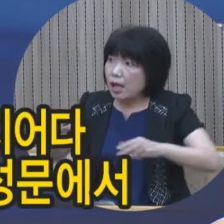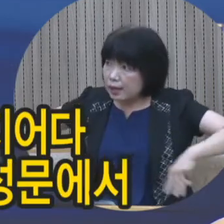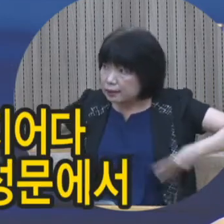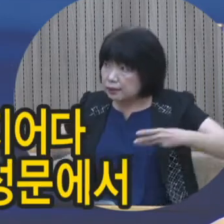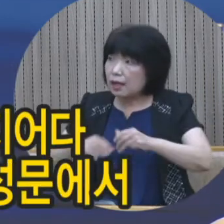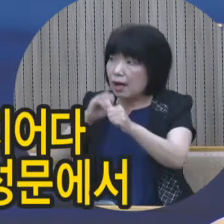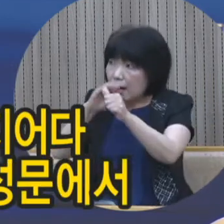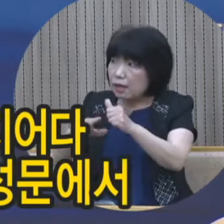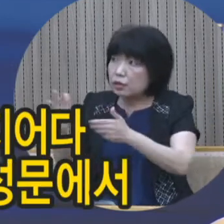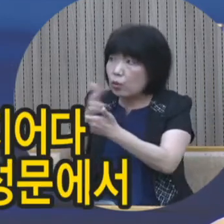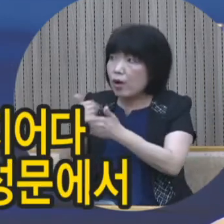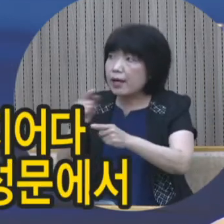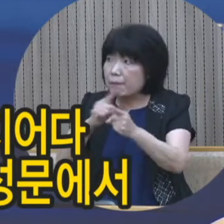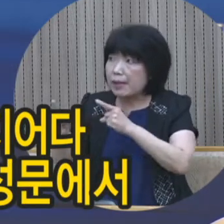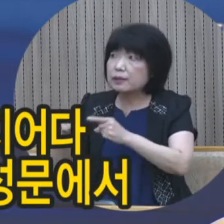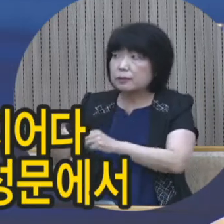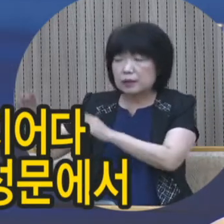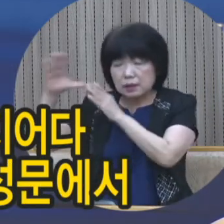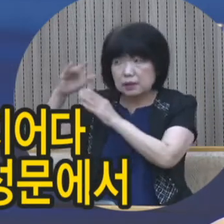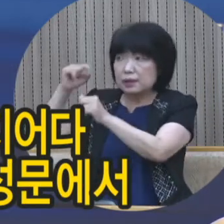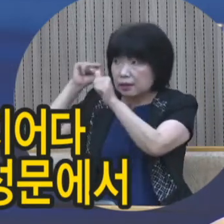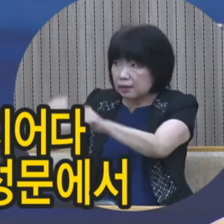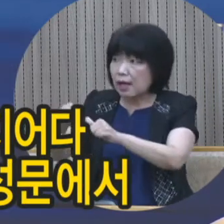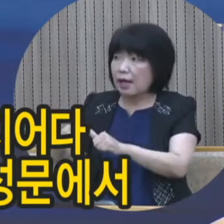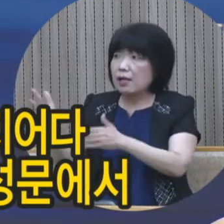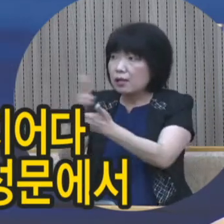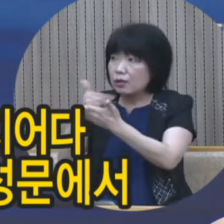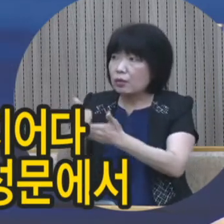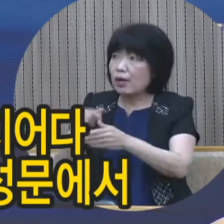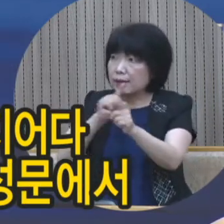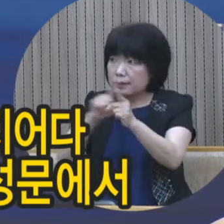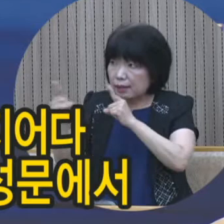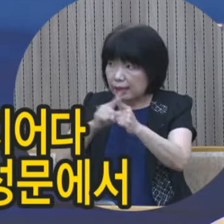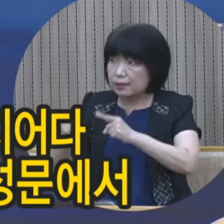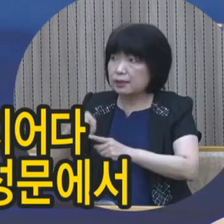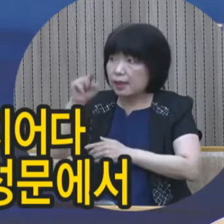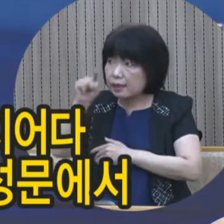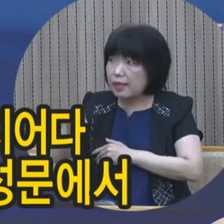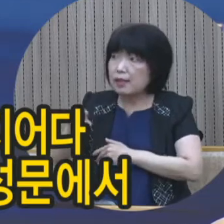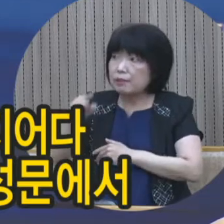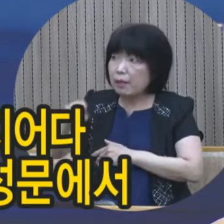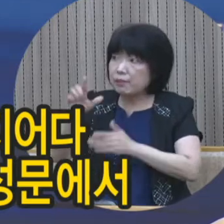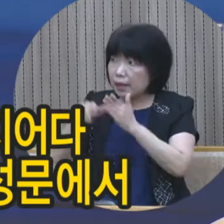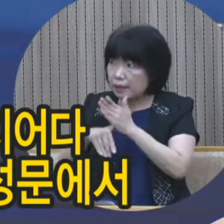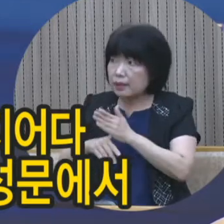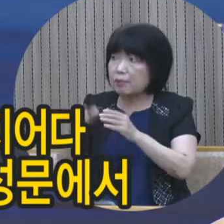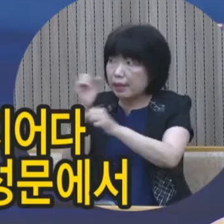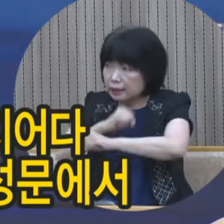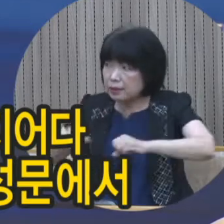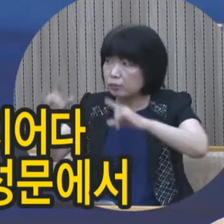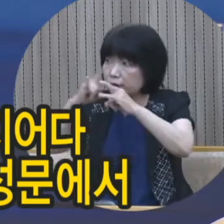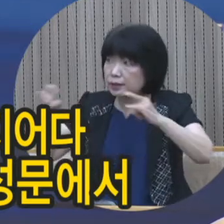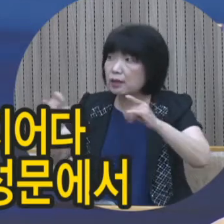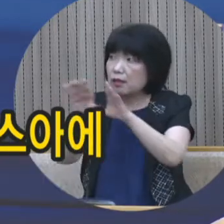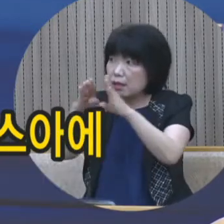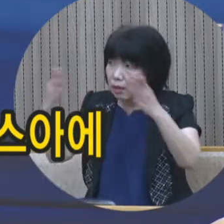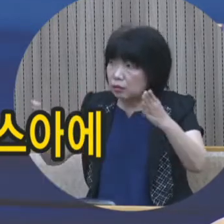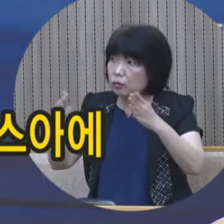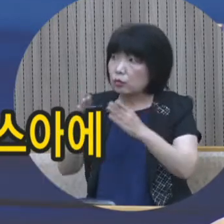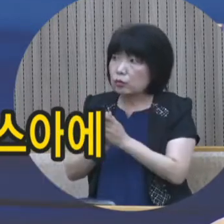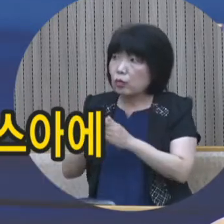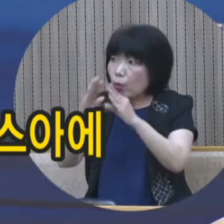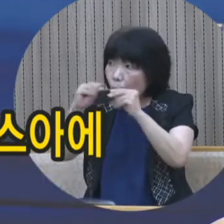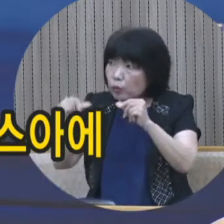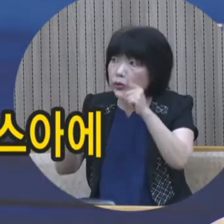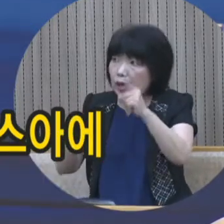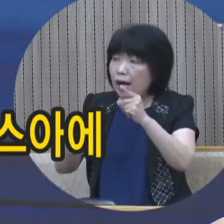엘리사가 가로되 여호와의 말씀을 들을지어다. 여호와께서 가라사대 내일 이맘때에 사마리아 성문에서 고운